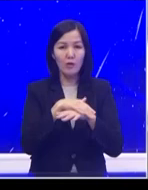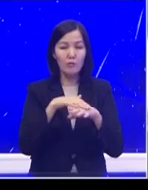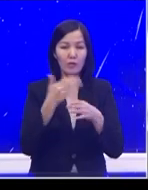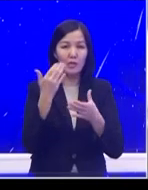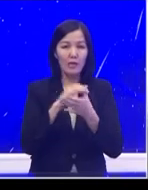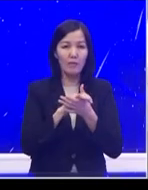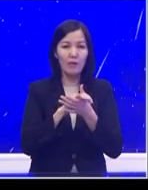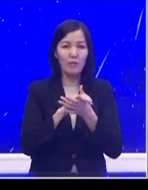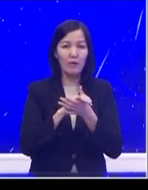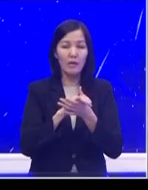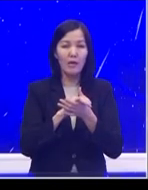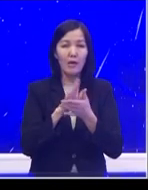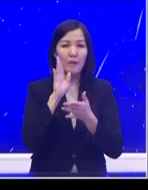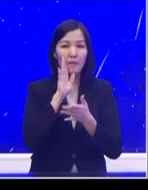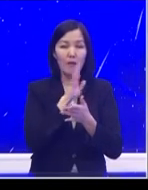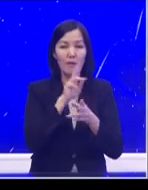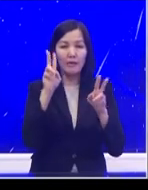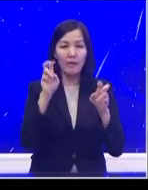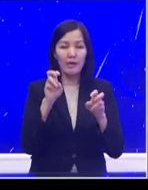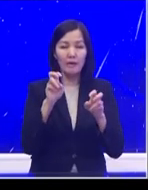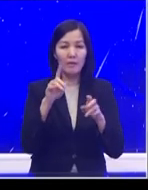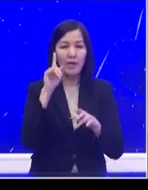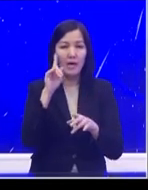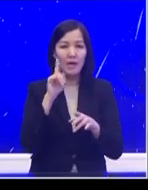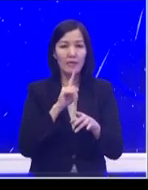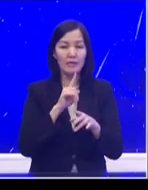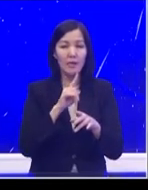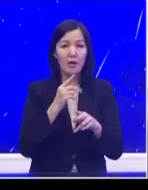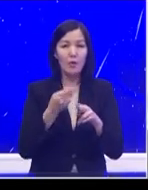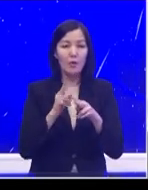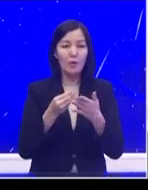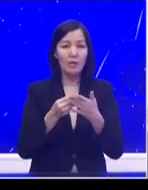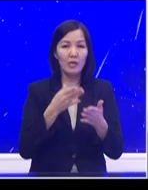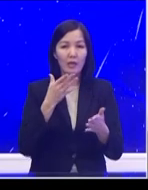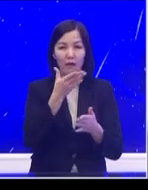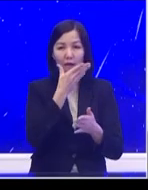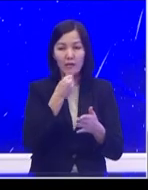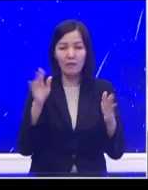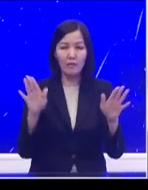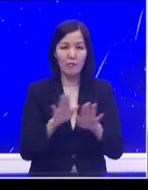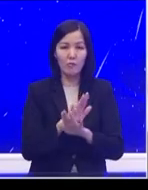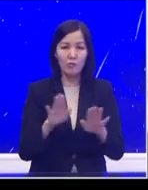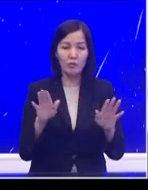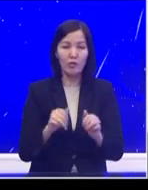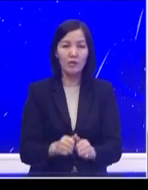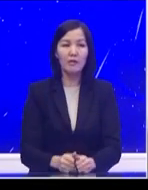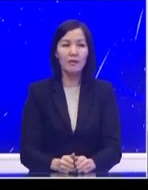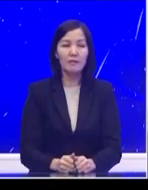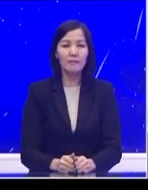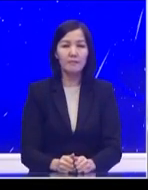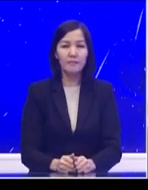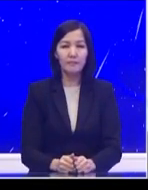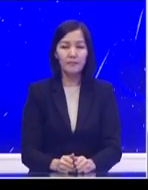шығармасының бірі «Абзал ана әні». Ол да қазақ тыңдарманы үшін құнды дүние. Мама, мама,